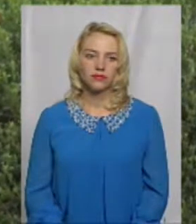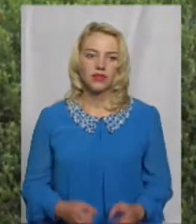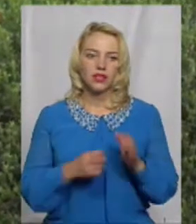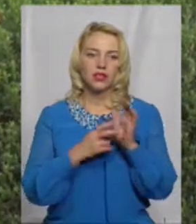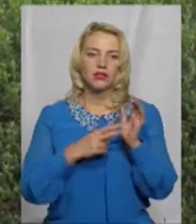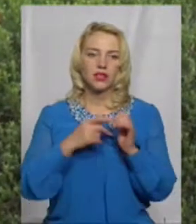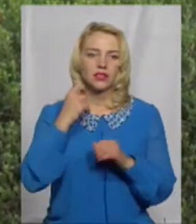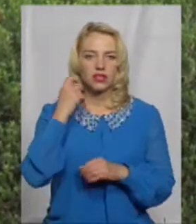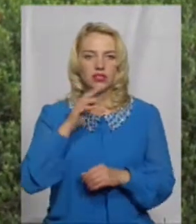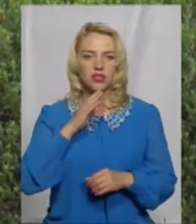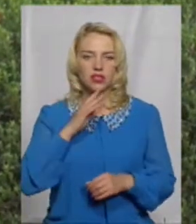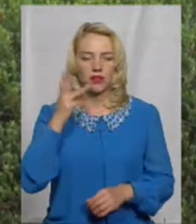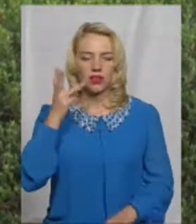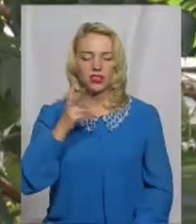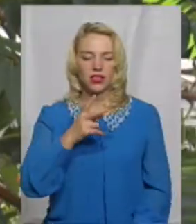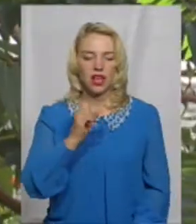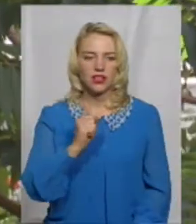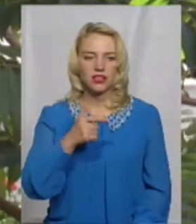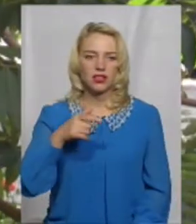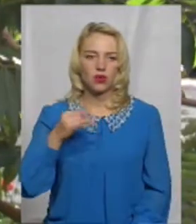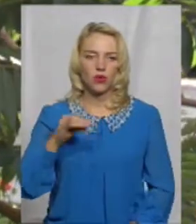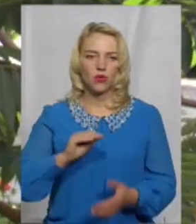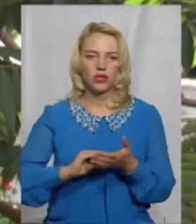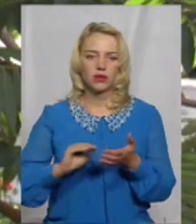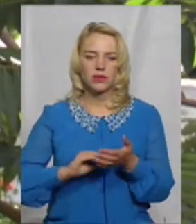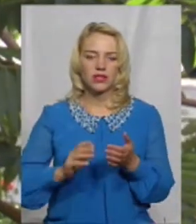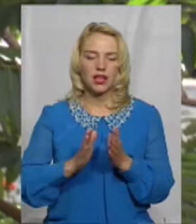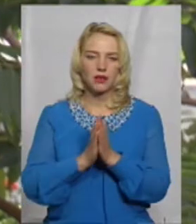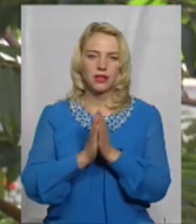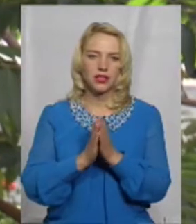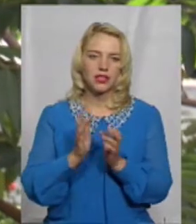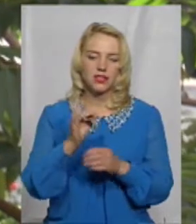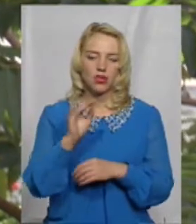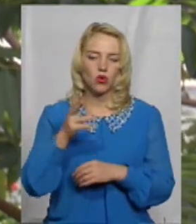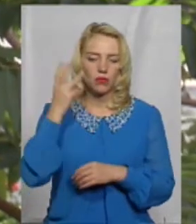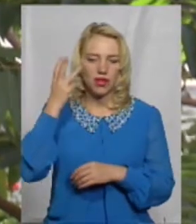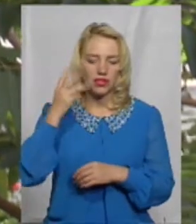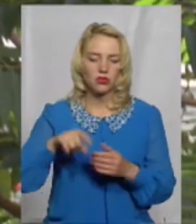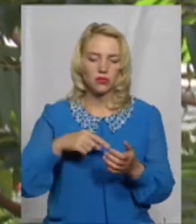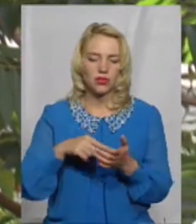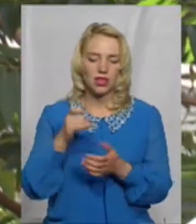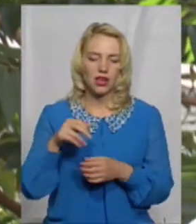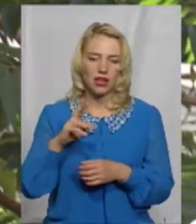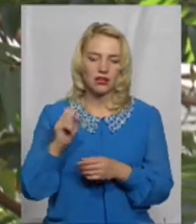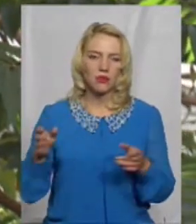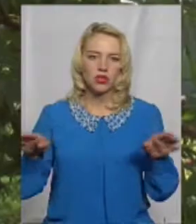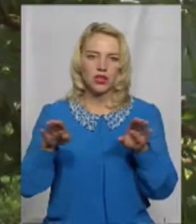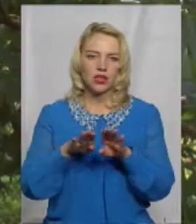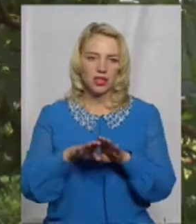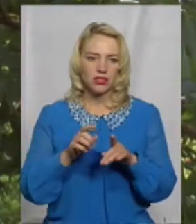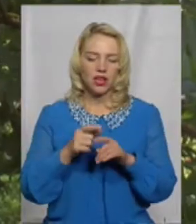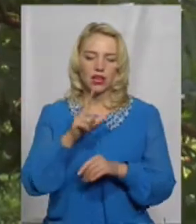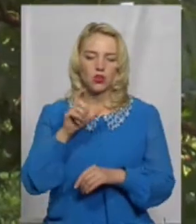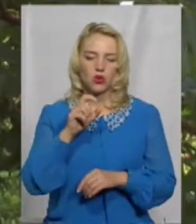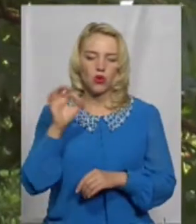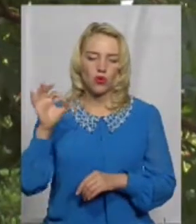17-річна хмельничанка Анастасія Гой написала петицію до Хмельницької міської ради про закриття зоокуточку у парку імені Михайла Чекмана. Каже, що у